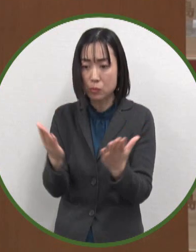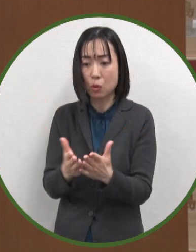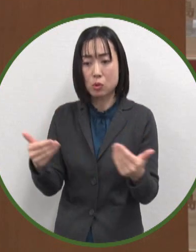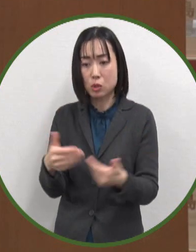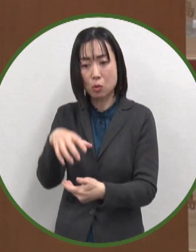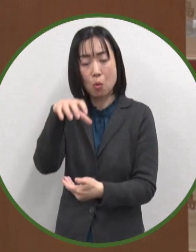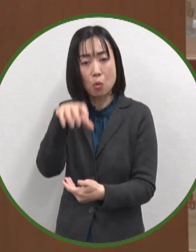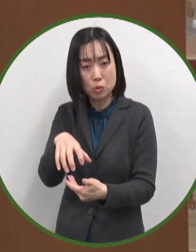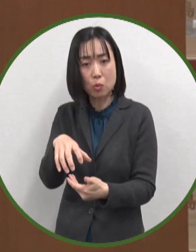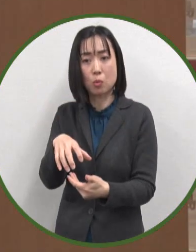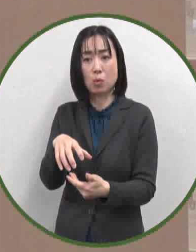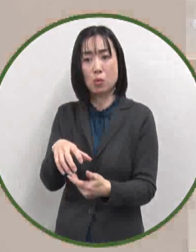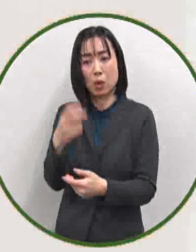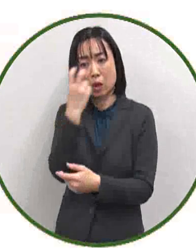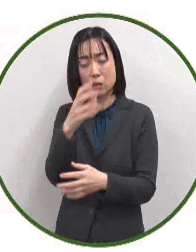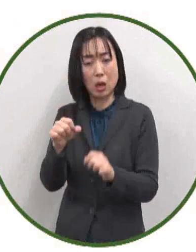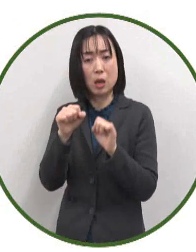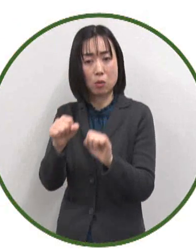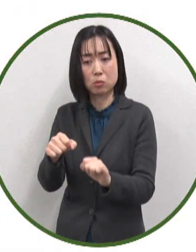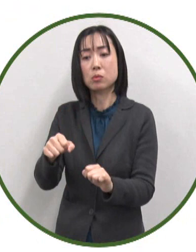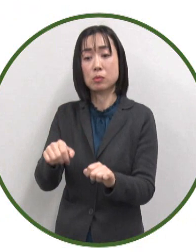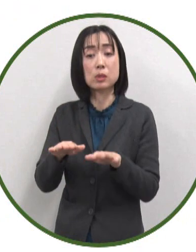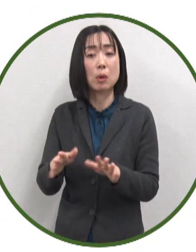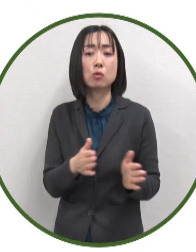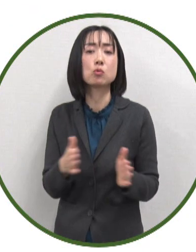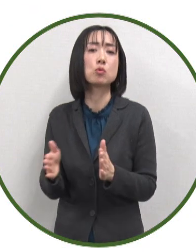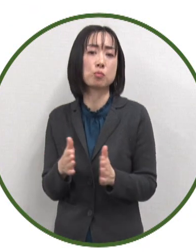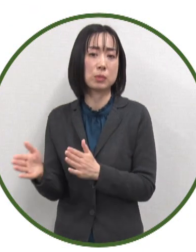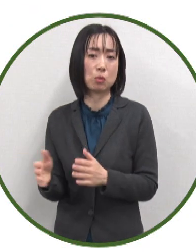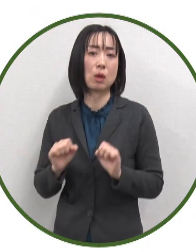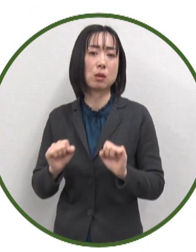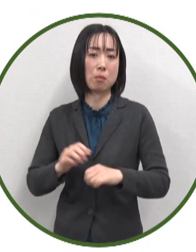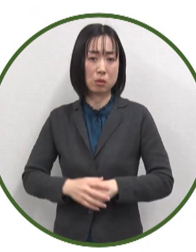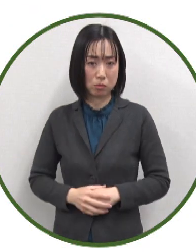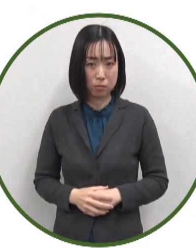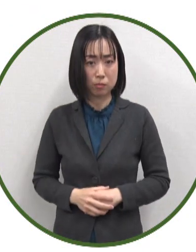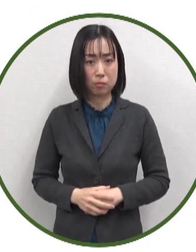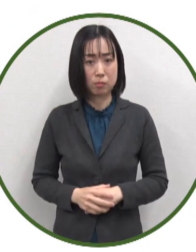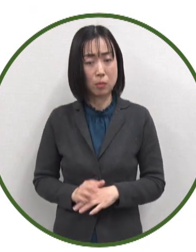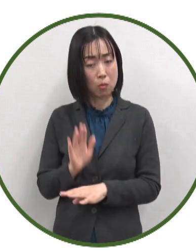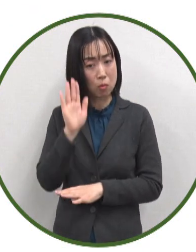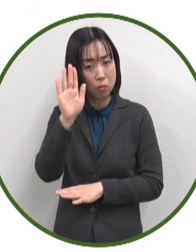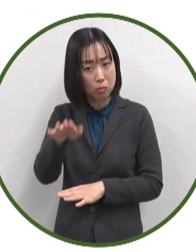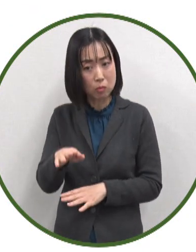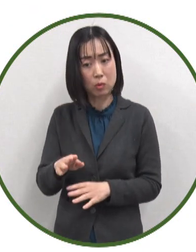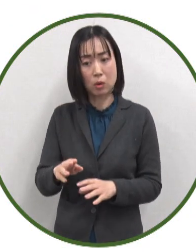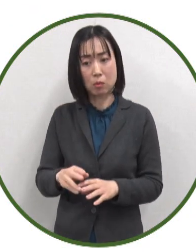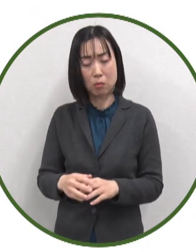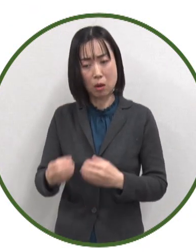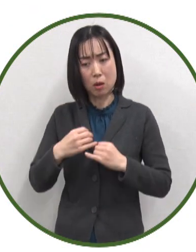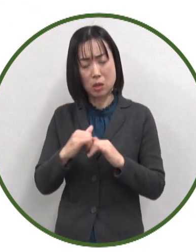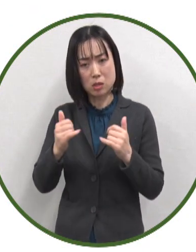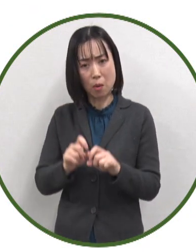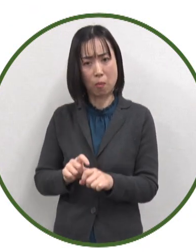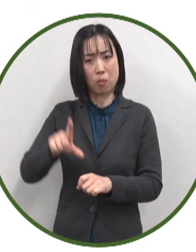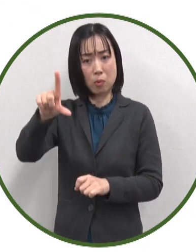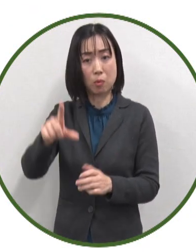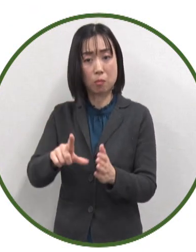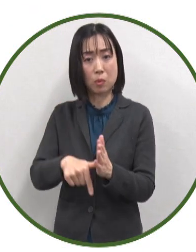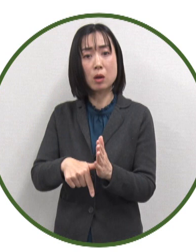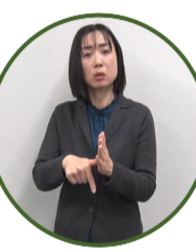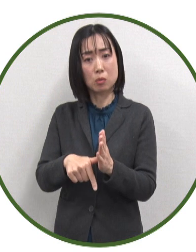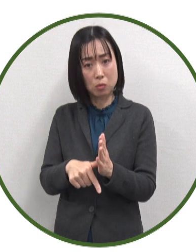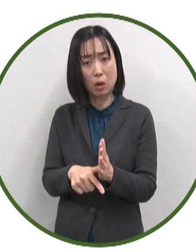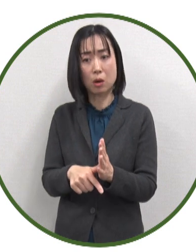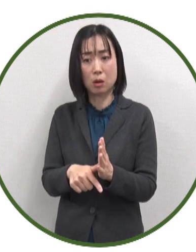ているというところであります。ただそれでも急拡大するとですね、人と人との接触機会を減